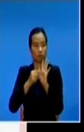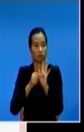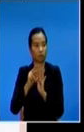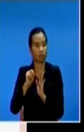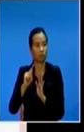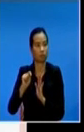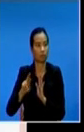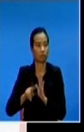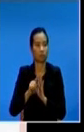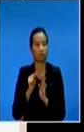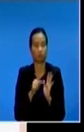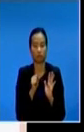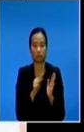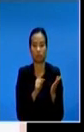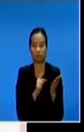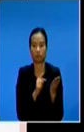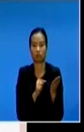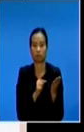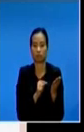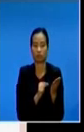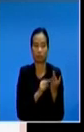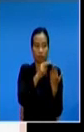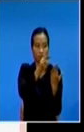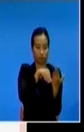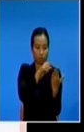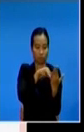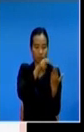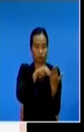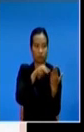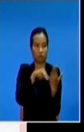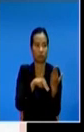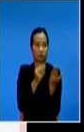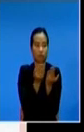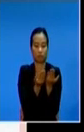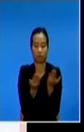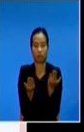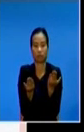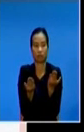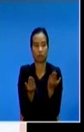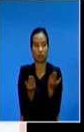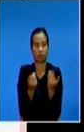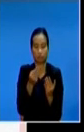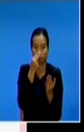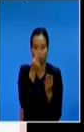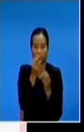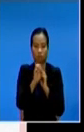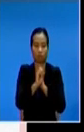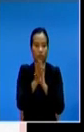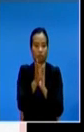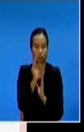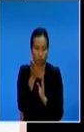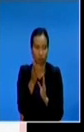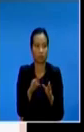าที่ผมทำแค่30ก็เพราะว่าถ้ามากกว่า30แล้วมันจะเกินหน้าแล้วจะดูไม่เข้าใจนะครับแต่จริงๆ